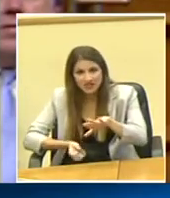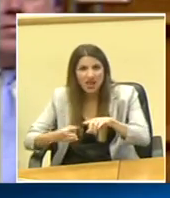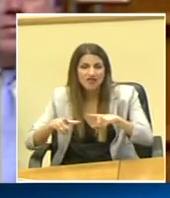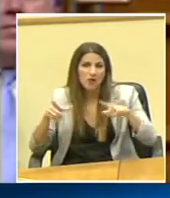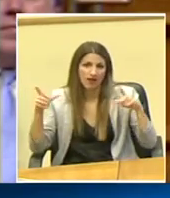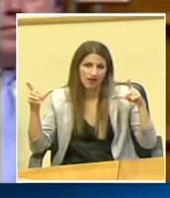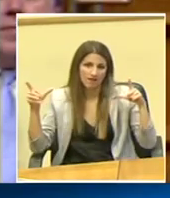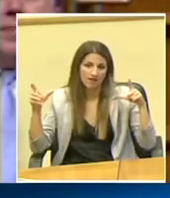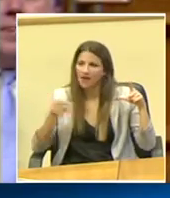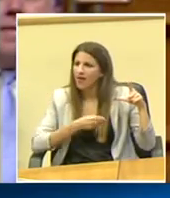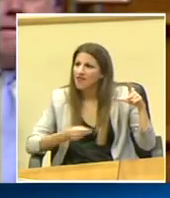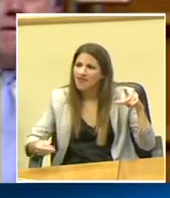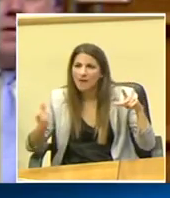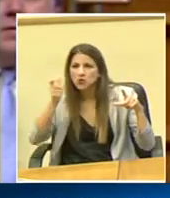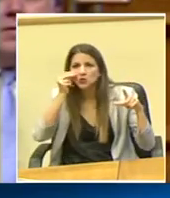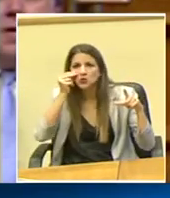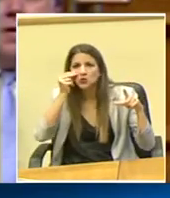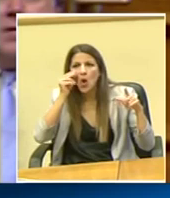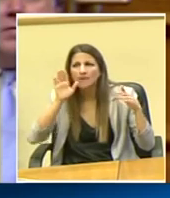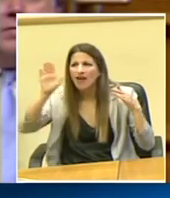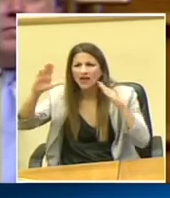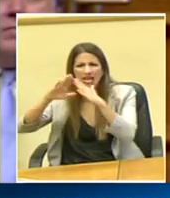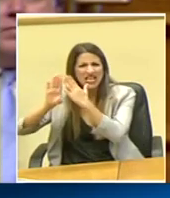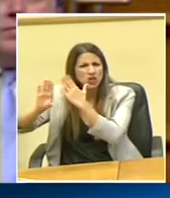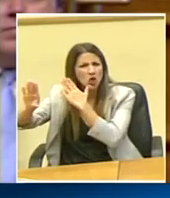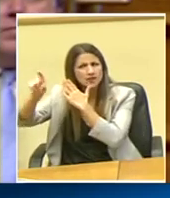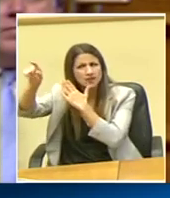ονομασίας των γειτόνων μας, των βόρειων γειτόνων μας,